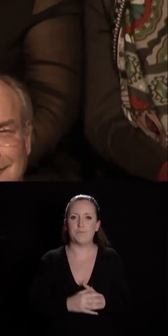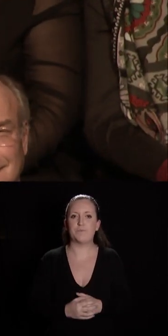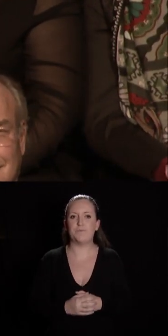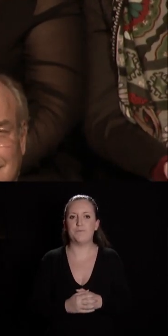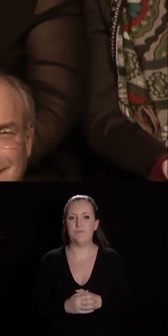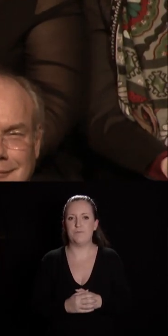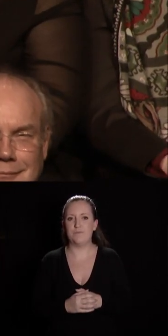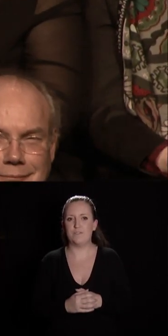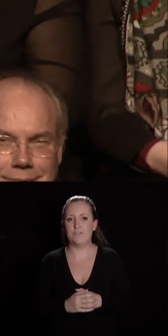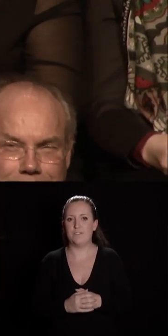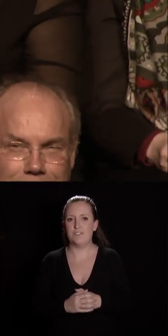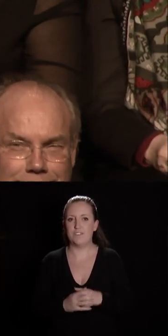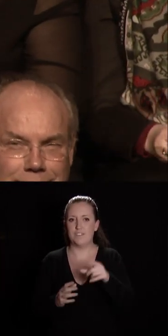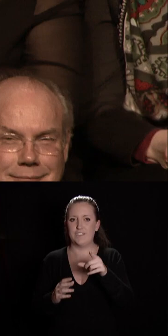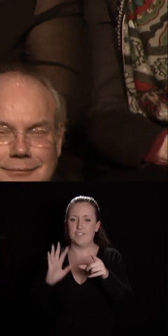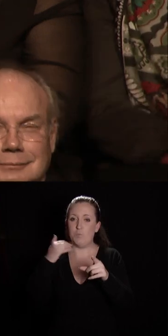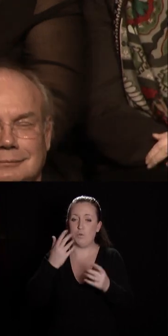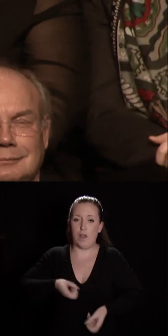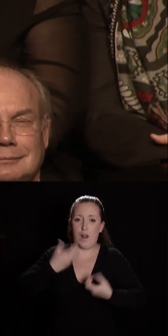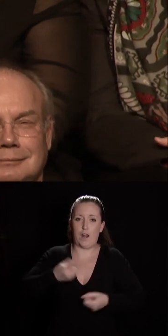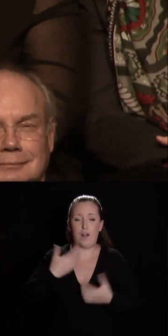vous voyez il n pas besoin de grands discours tout le monde se comprend